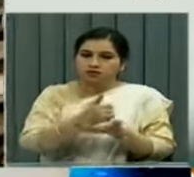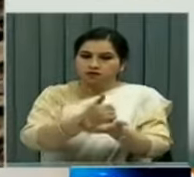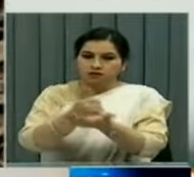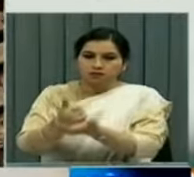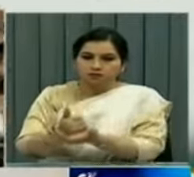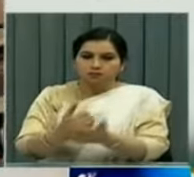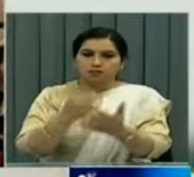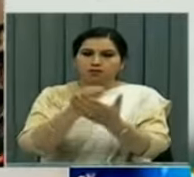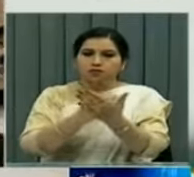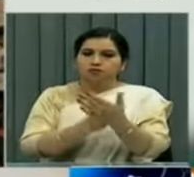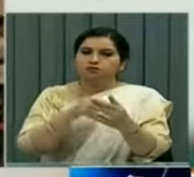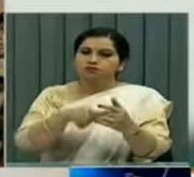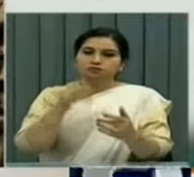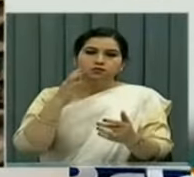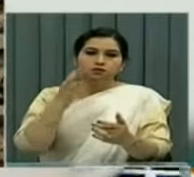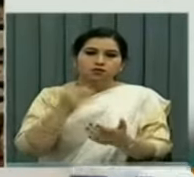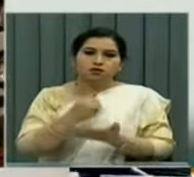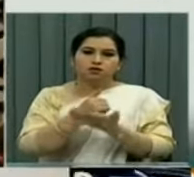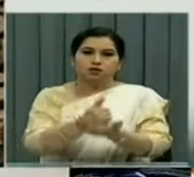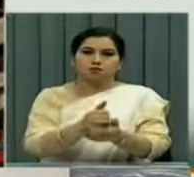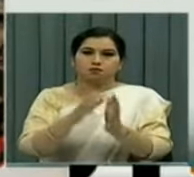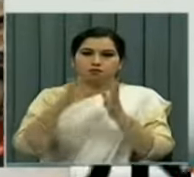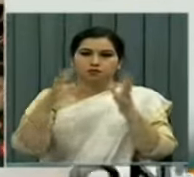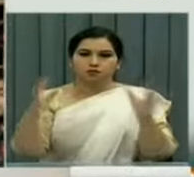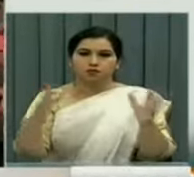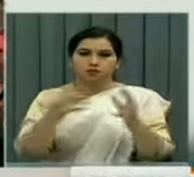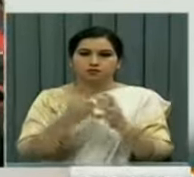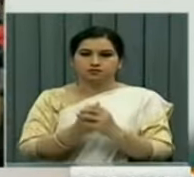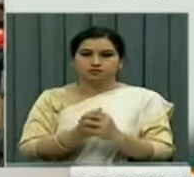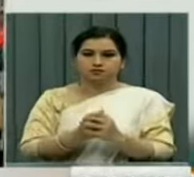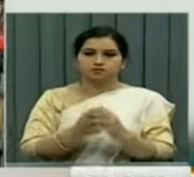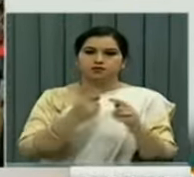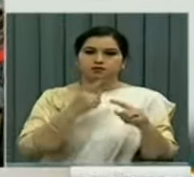चलाकर महत्वपूर्ण भूमिका निभाई है।